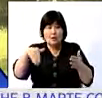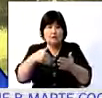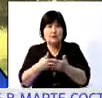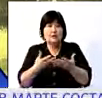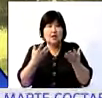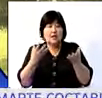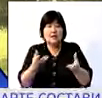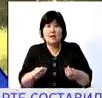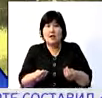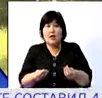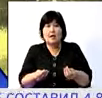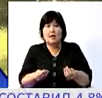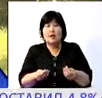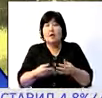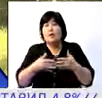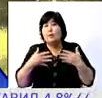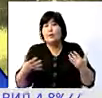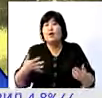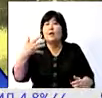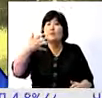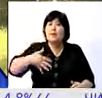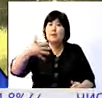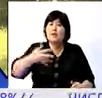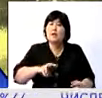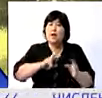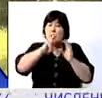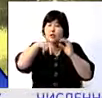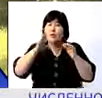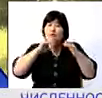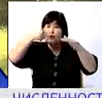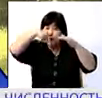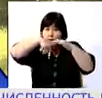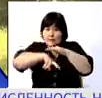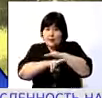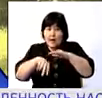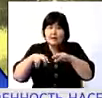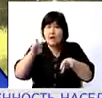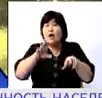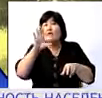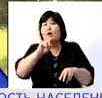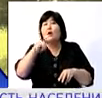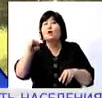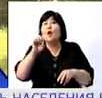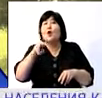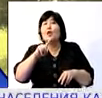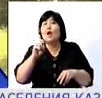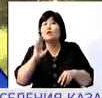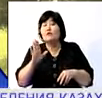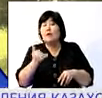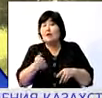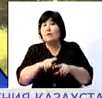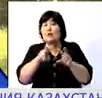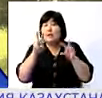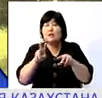было более 50 спусков под водой, подводной работы водолазов. Активный поиск стадии у